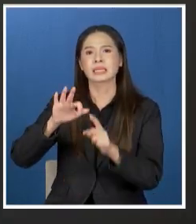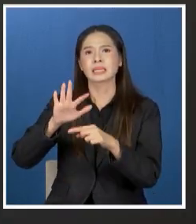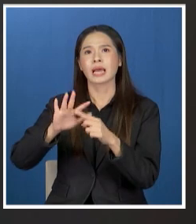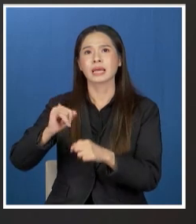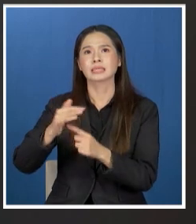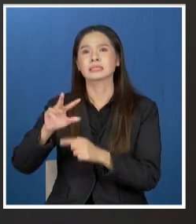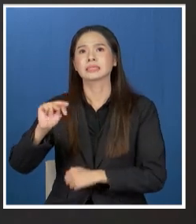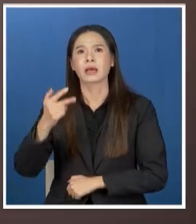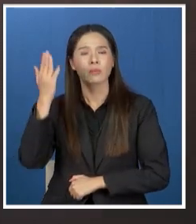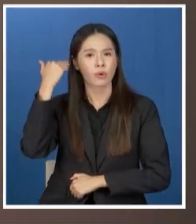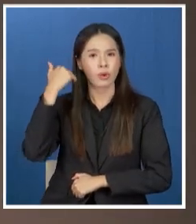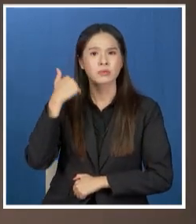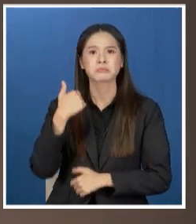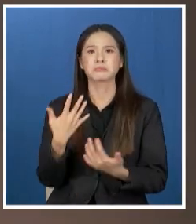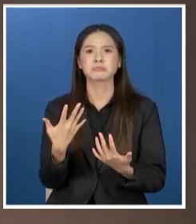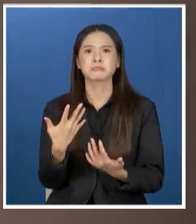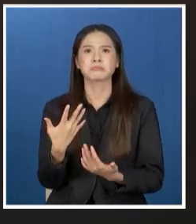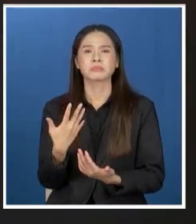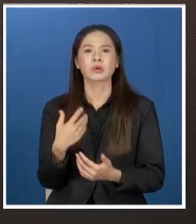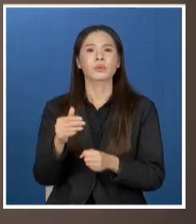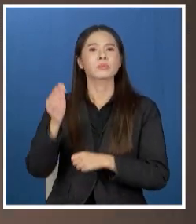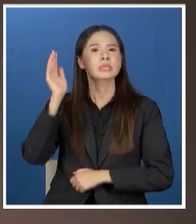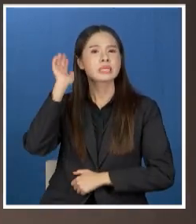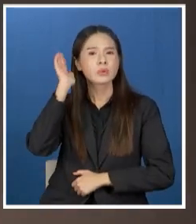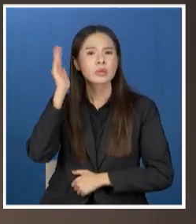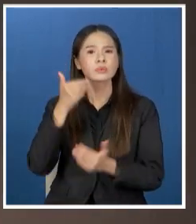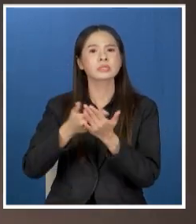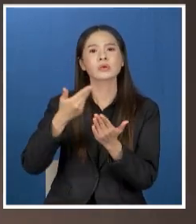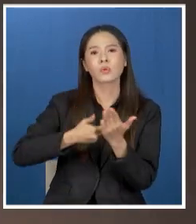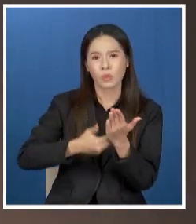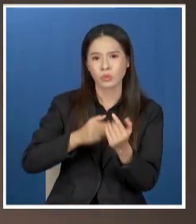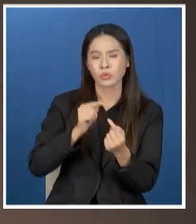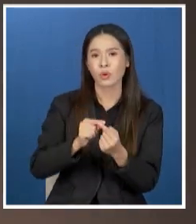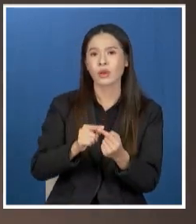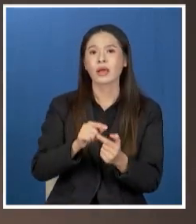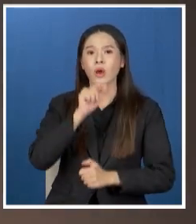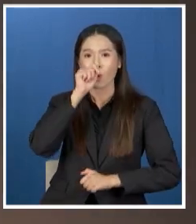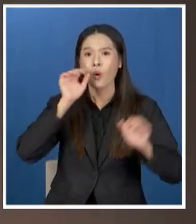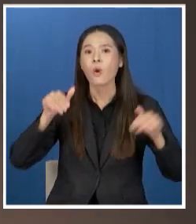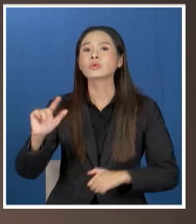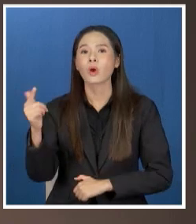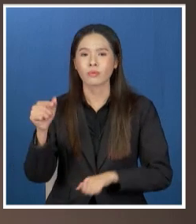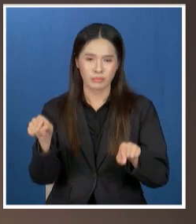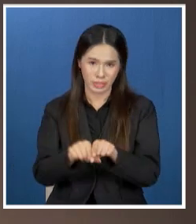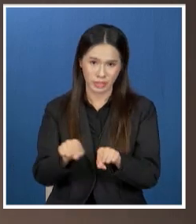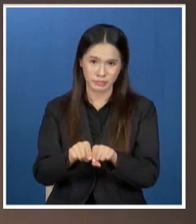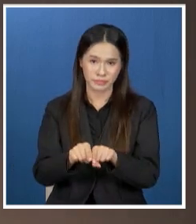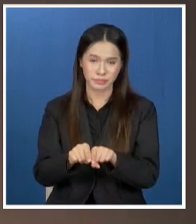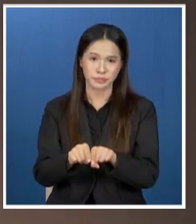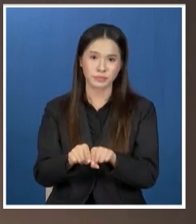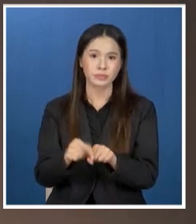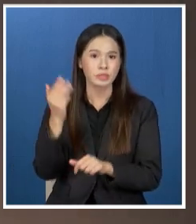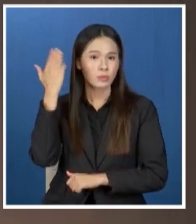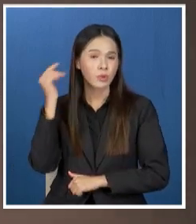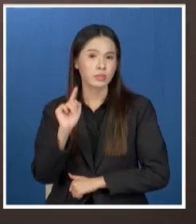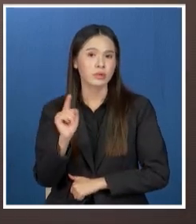าก่อนหน้านี้เนี่ยคุณลีน่าก็เหมือนเคยไปรีวิวการซื้อลอตเตอรี่บนแพลตฟอร์มของหงทองเช่นเดียวกันแล้วก็เค